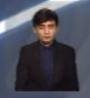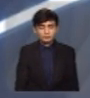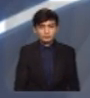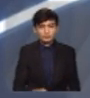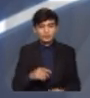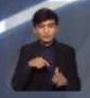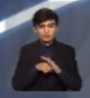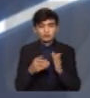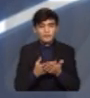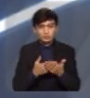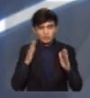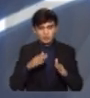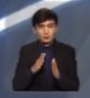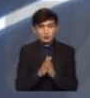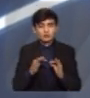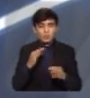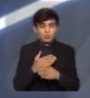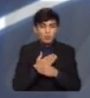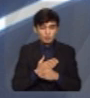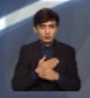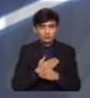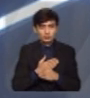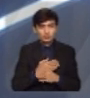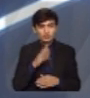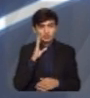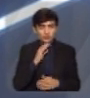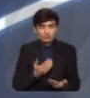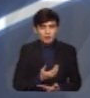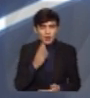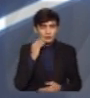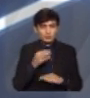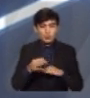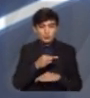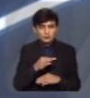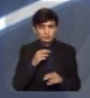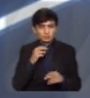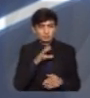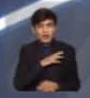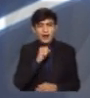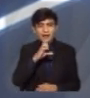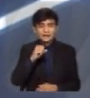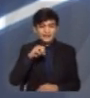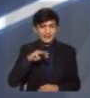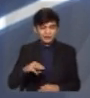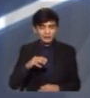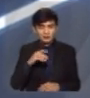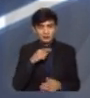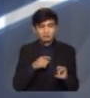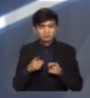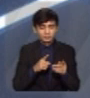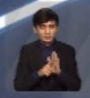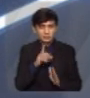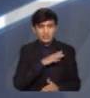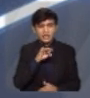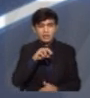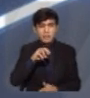В редакцию информбюро с просьбой о помощи обратилась жительница Алматинской области. У Асетжан Сагбаева эпилепсия.